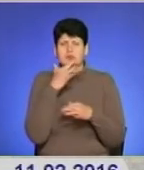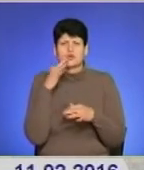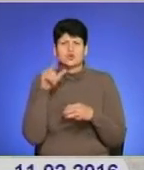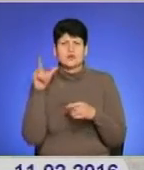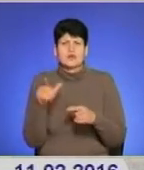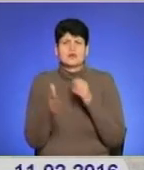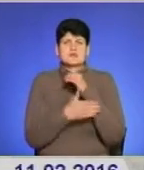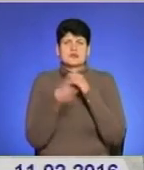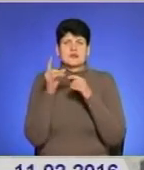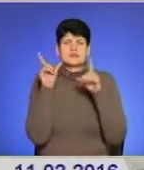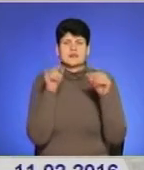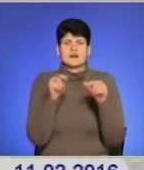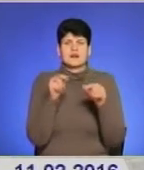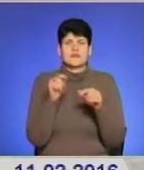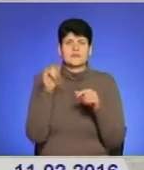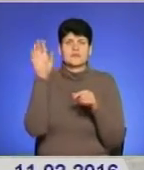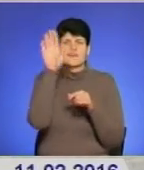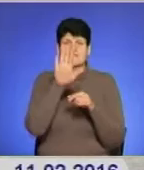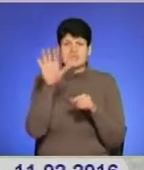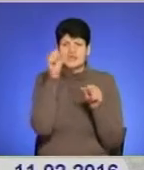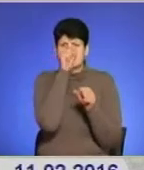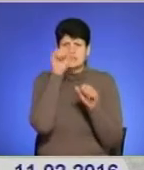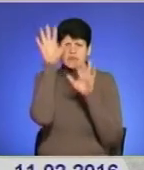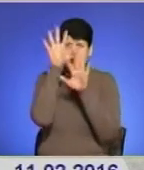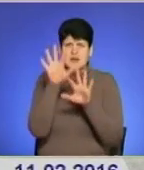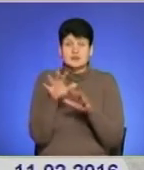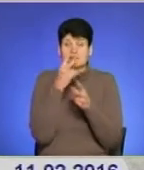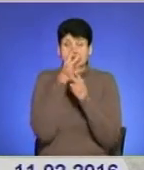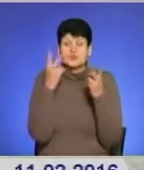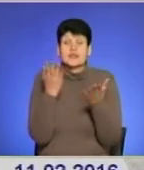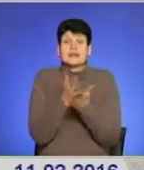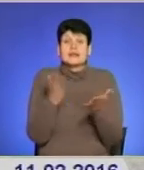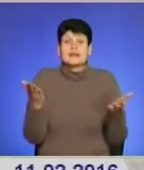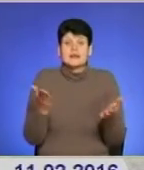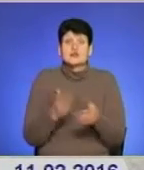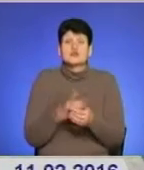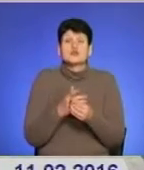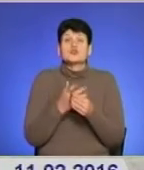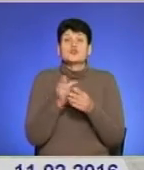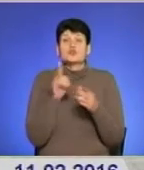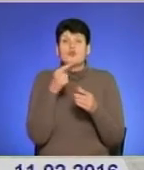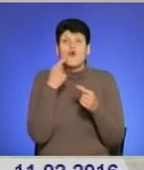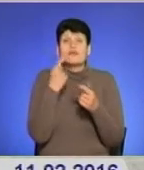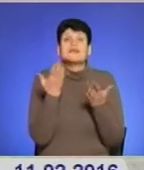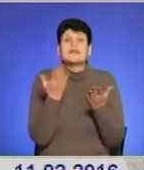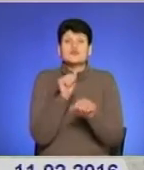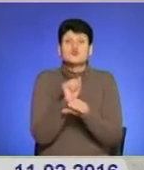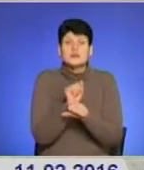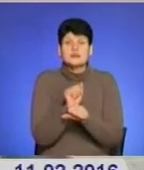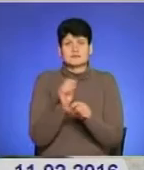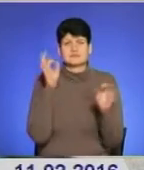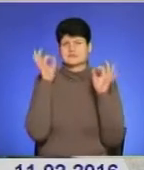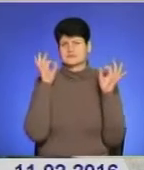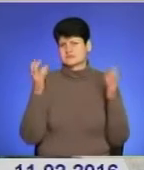раз їхав, вікна замерзли, не бачиш, де ти знаходишся. І замість того, щоб мені говорили, які зупинки, я маю слухати такий шансон.